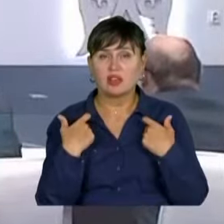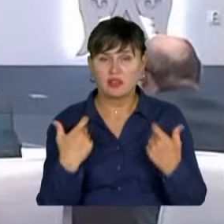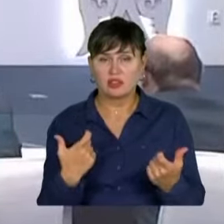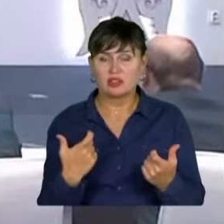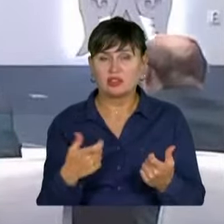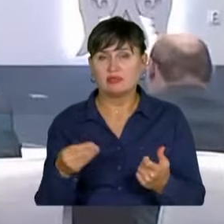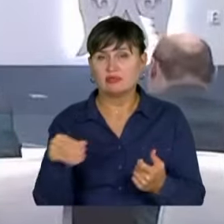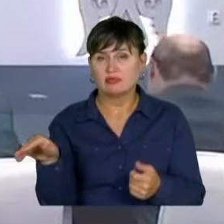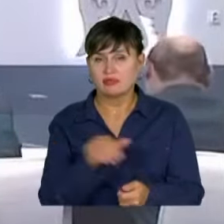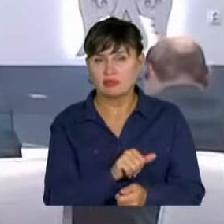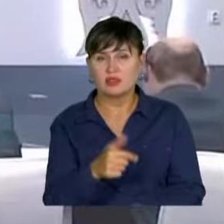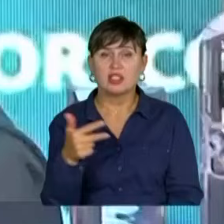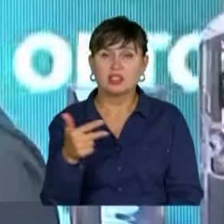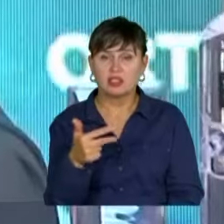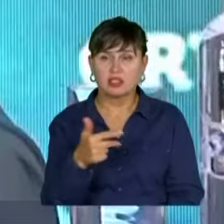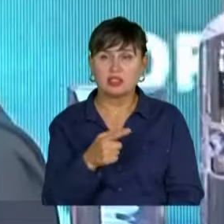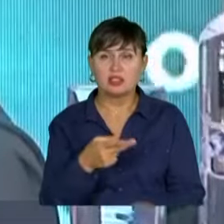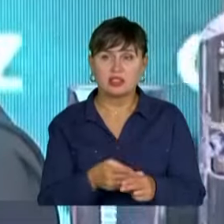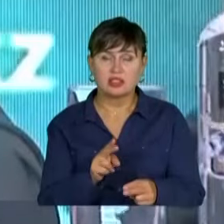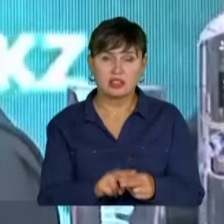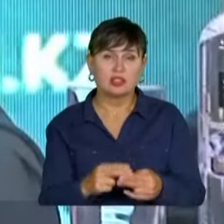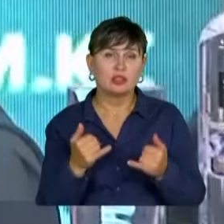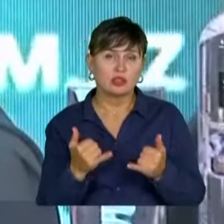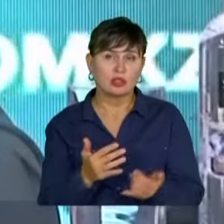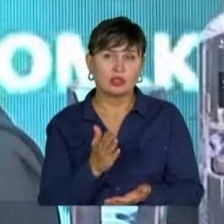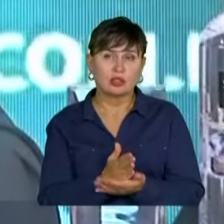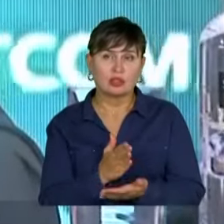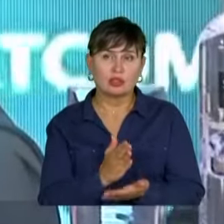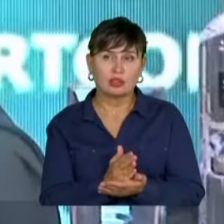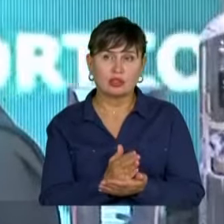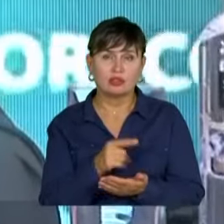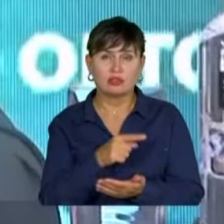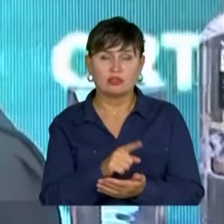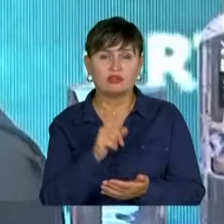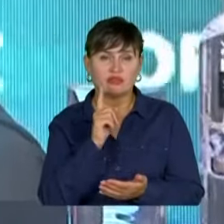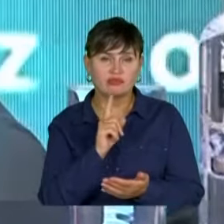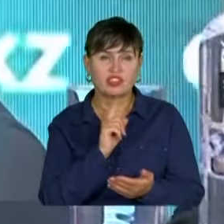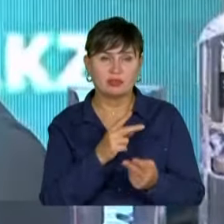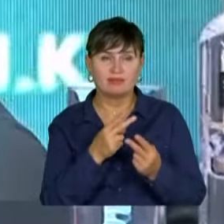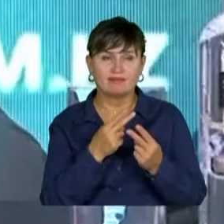у солдата 3.000 тенги за это он сейчас находится в следственном изоляторе